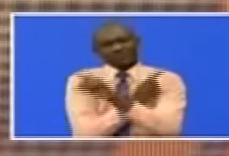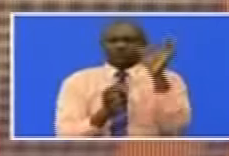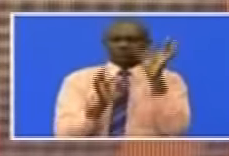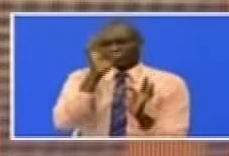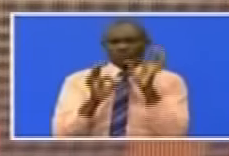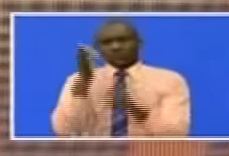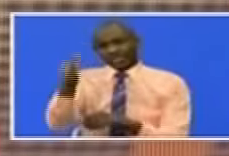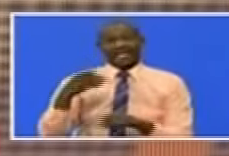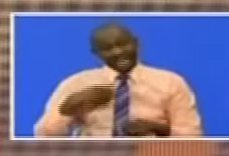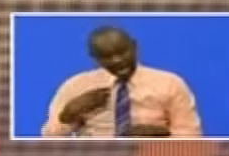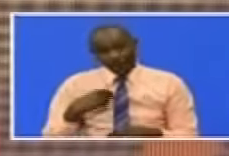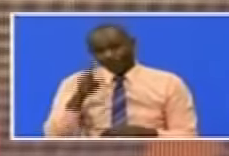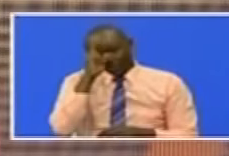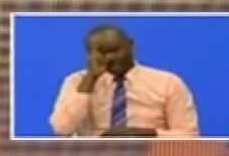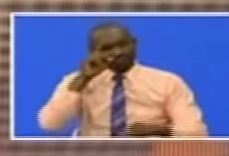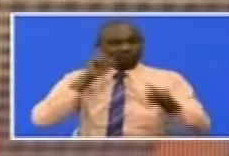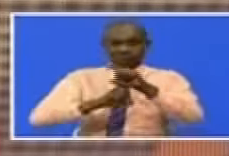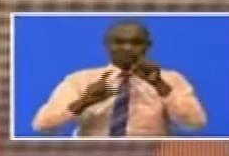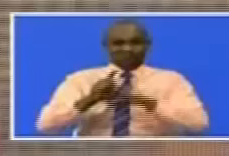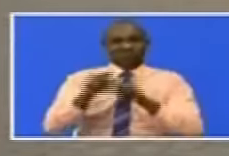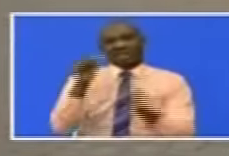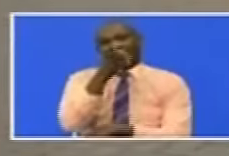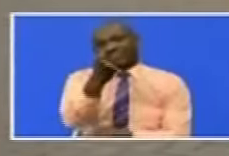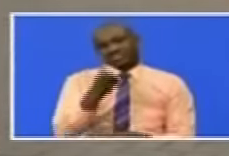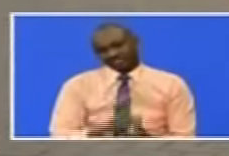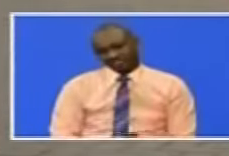Maknamaso ana taarifa zaidi.